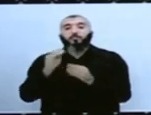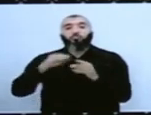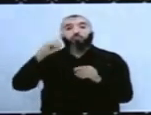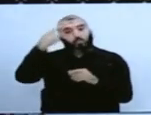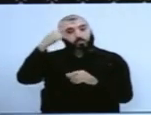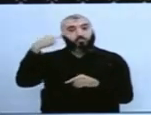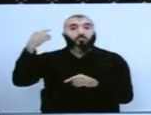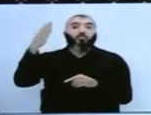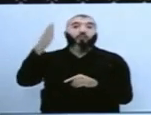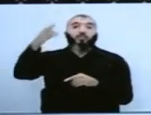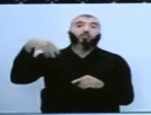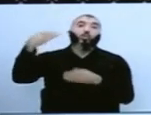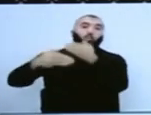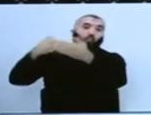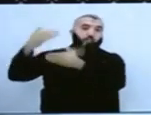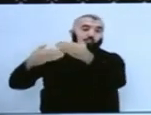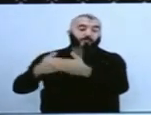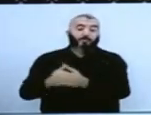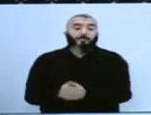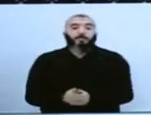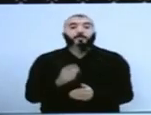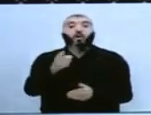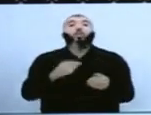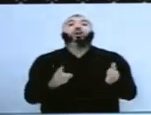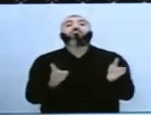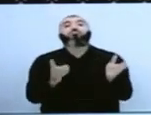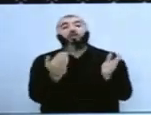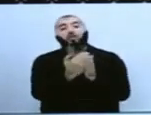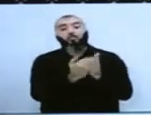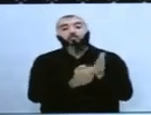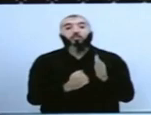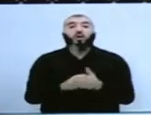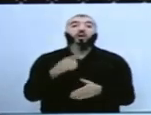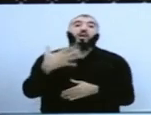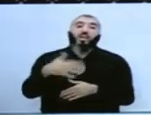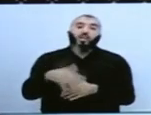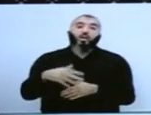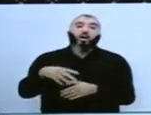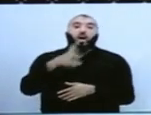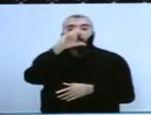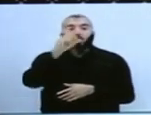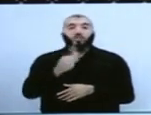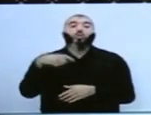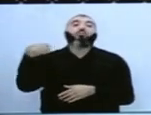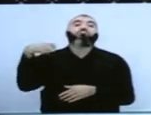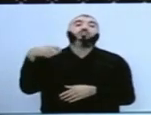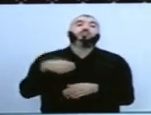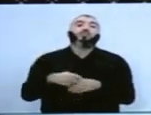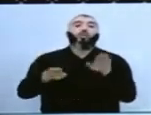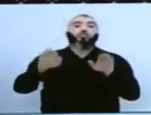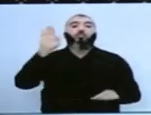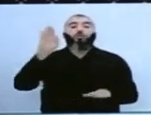المستدامة، والذي ينبثق عن الالتزامات 54 التي تعهد بها السيد رئيس